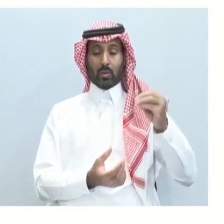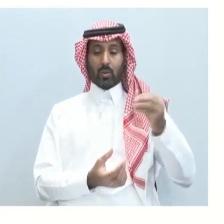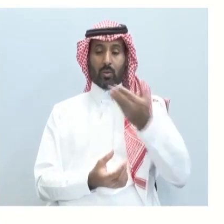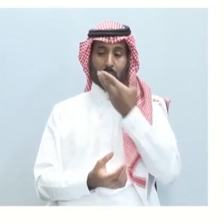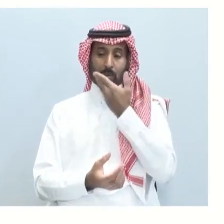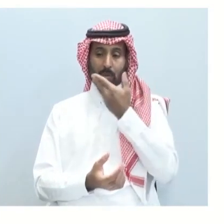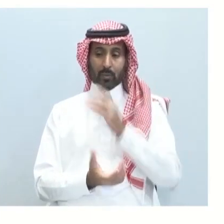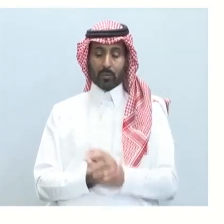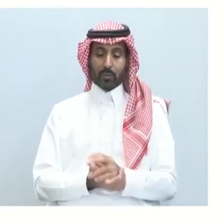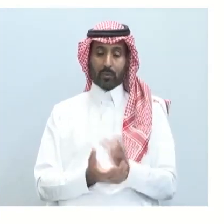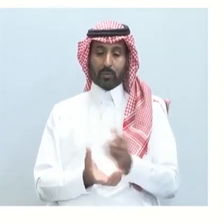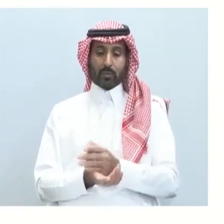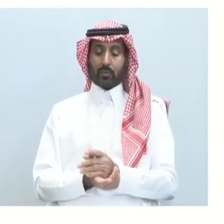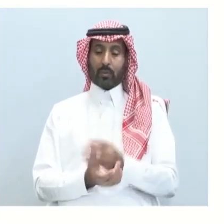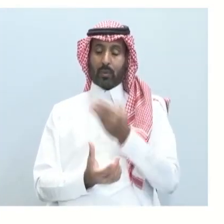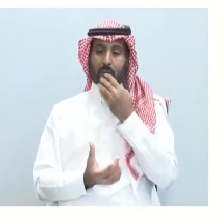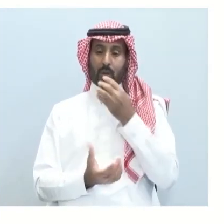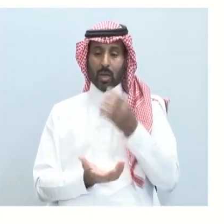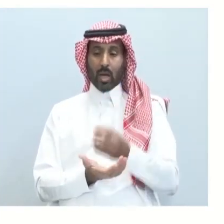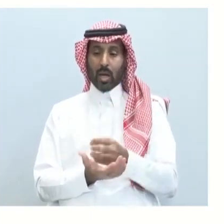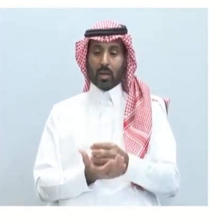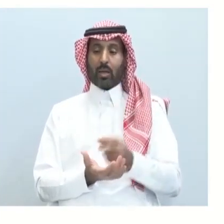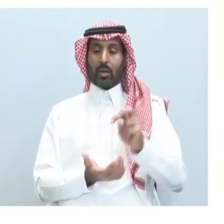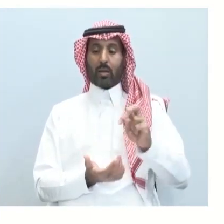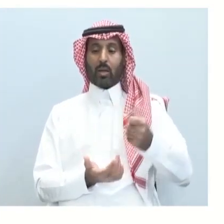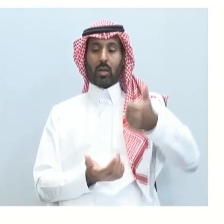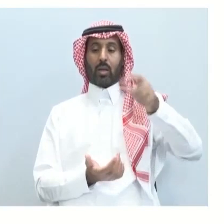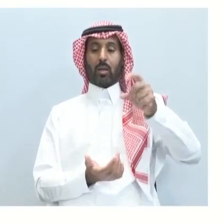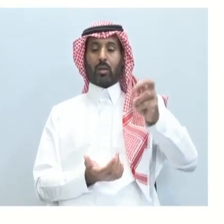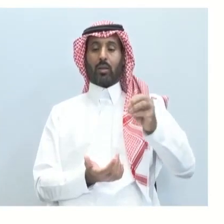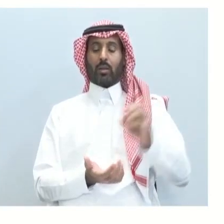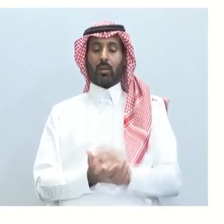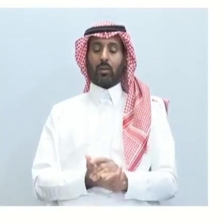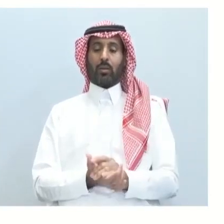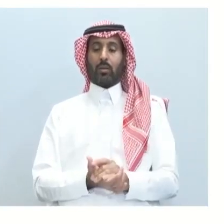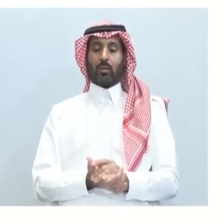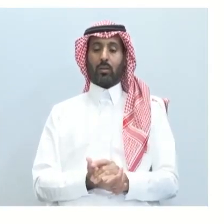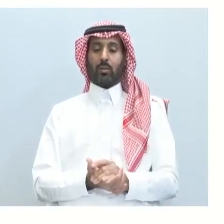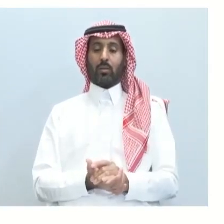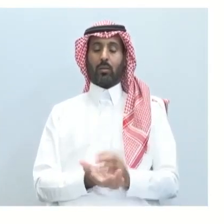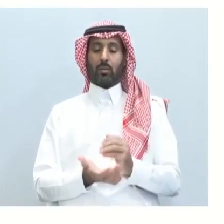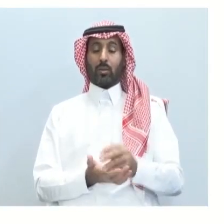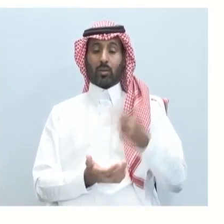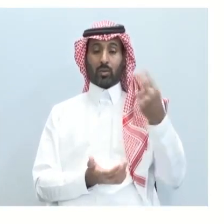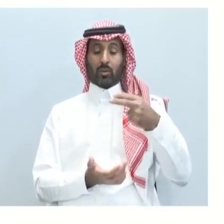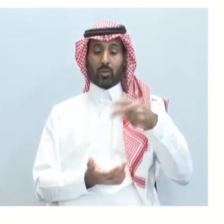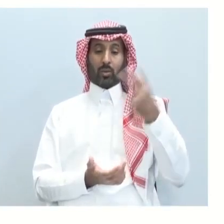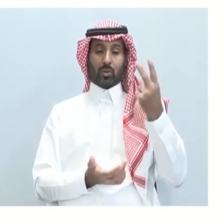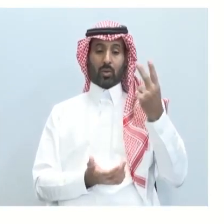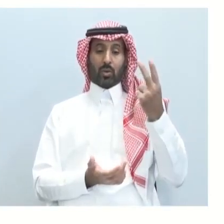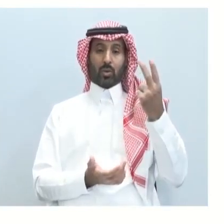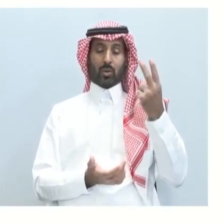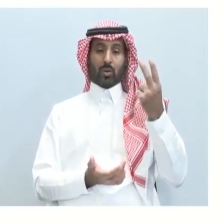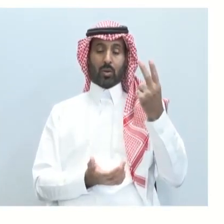قاعديه بحكم انه صنفنا الاتش ان او 2 ماده حمضيه فبالتالي بيكون ماده قاعديه والاتش 3 او